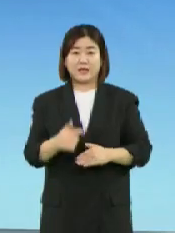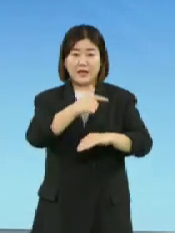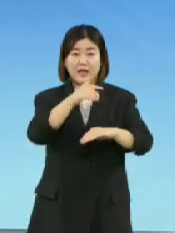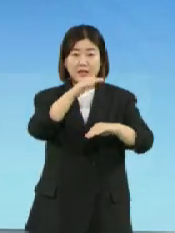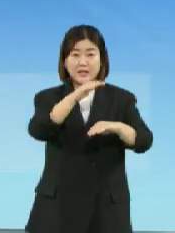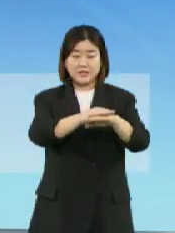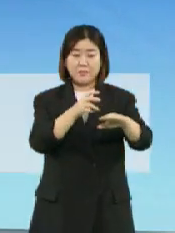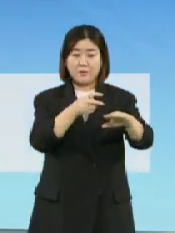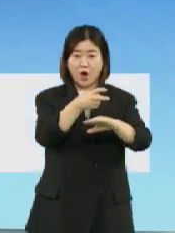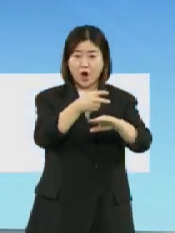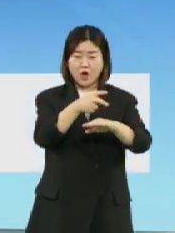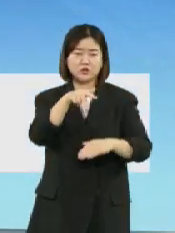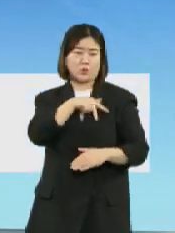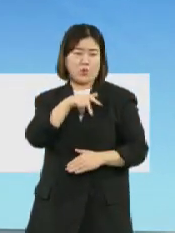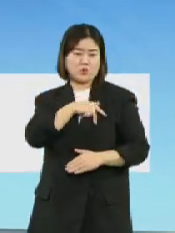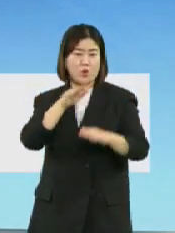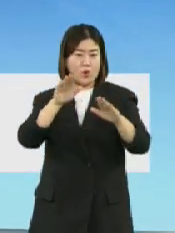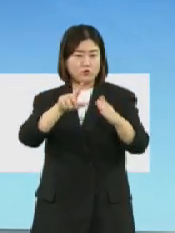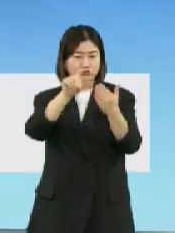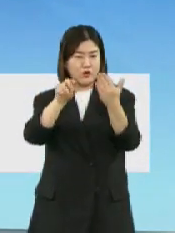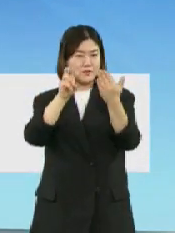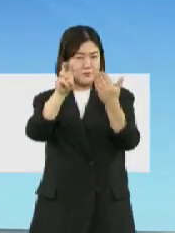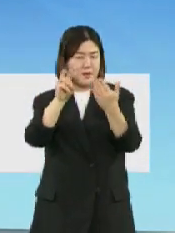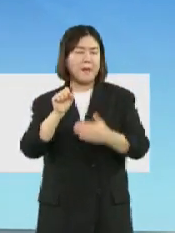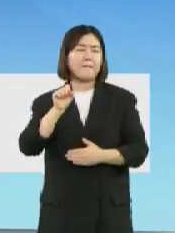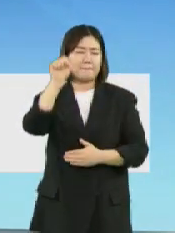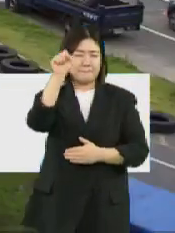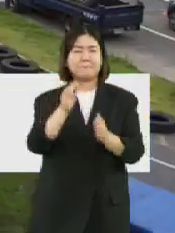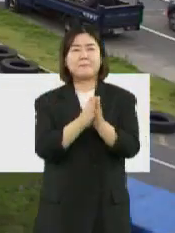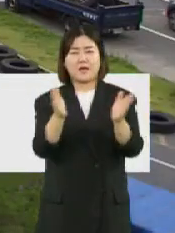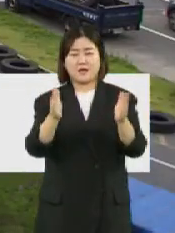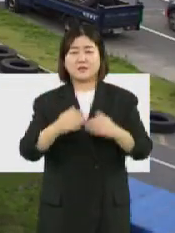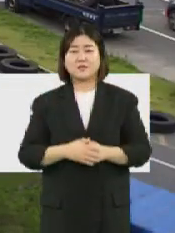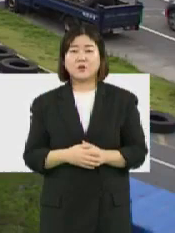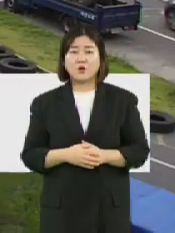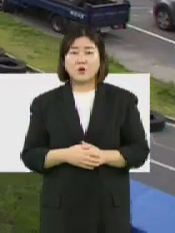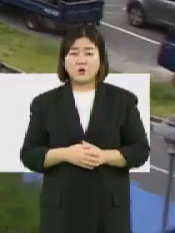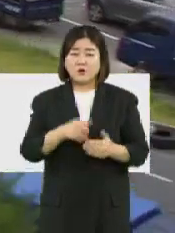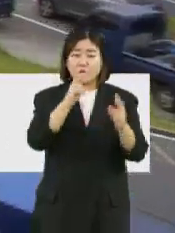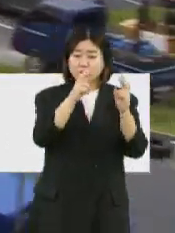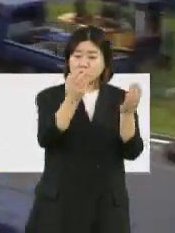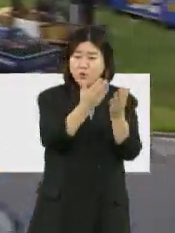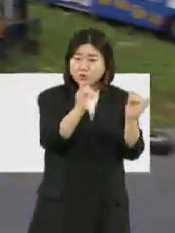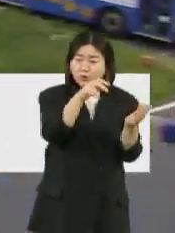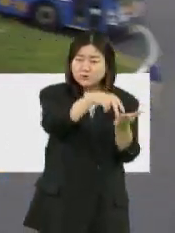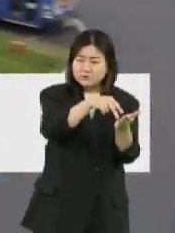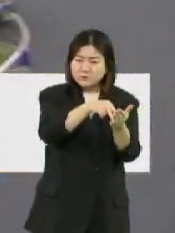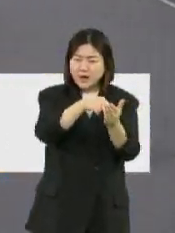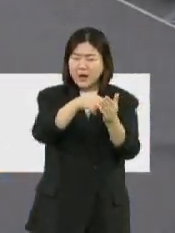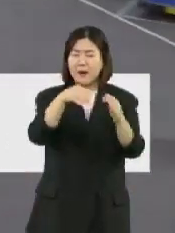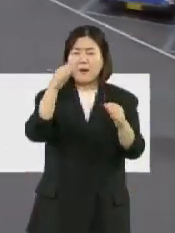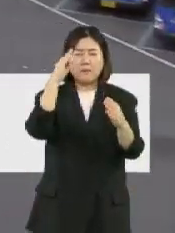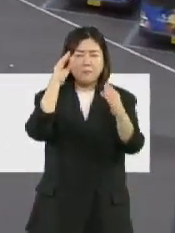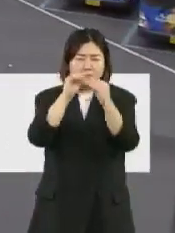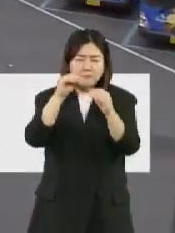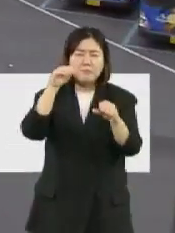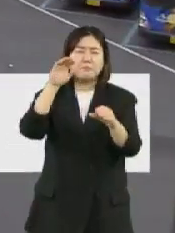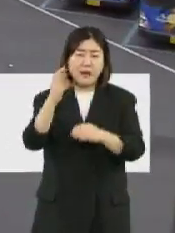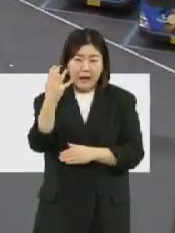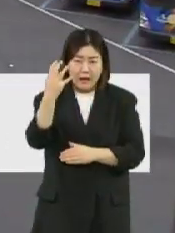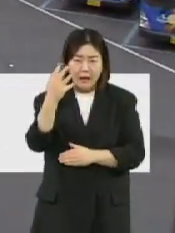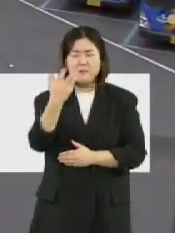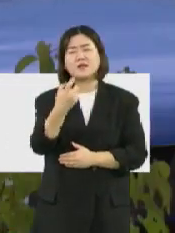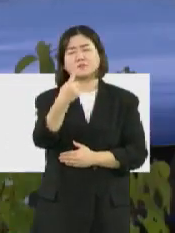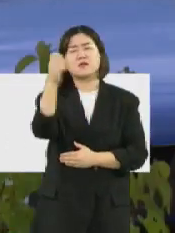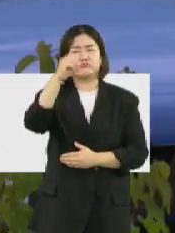대전 시내버스 노조가 오는 30일 파업에 돌입합니다 노조 측은 오늘 찬반 투표를 거쳐 81%